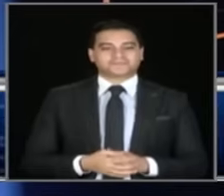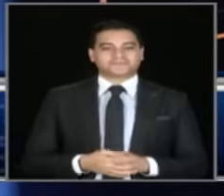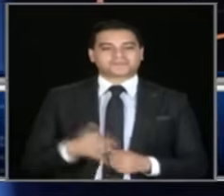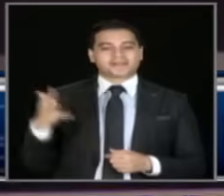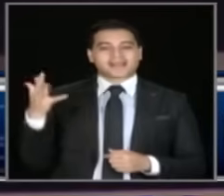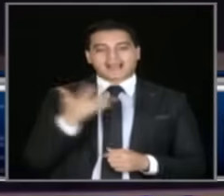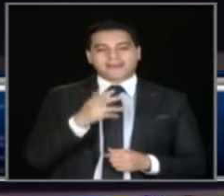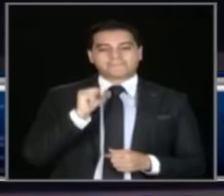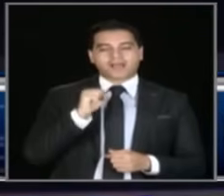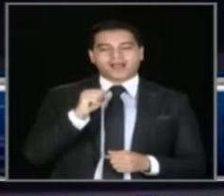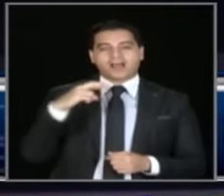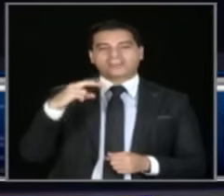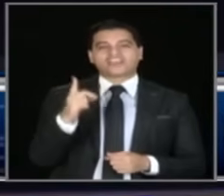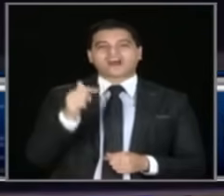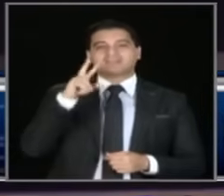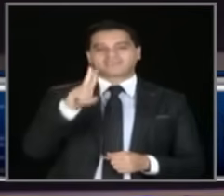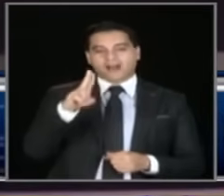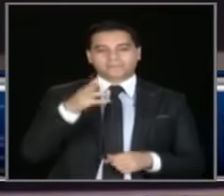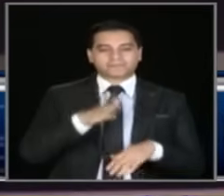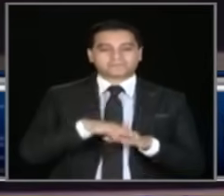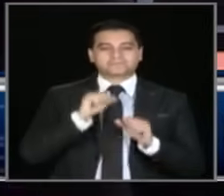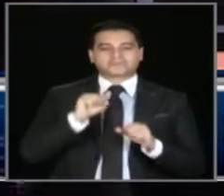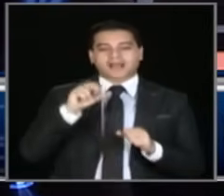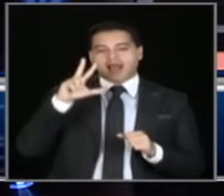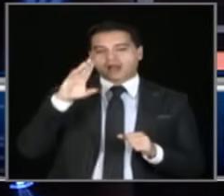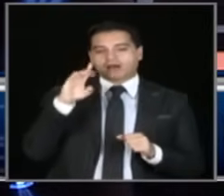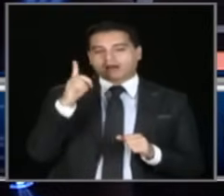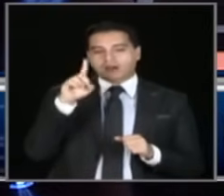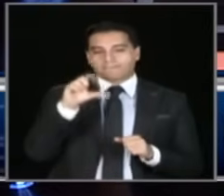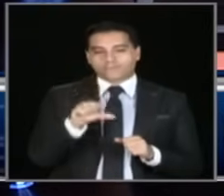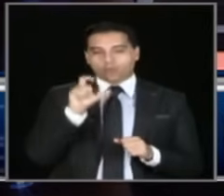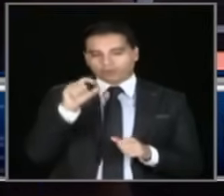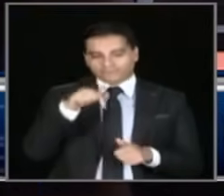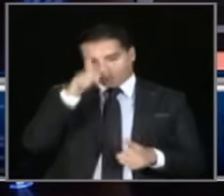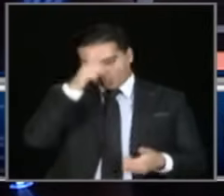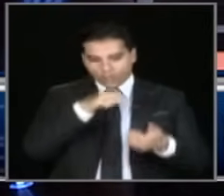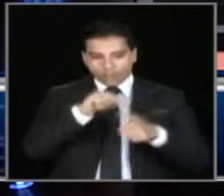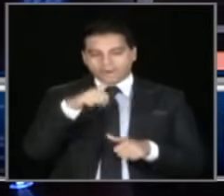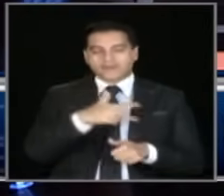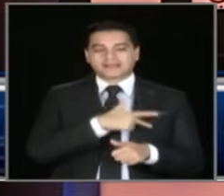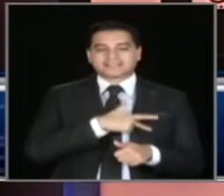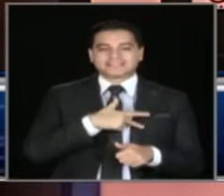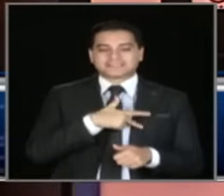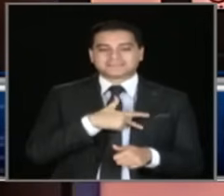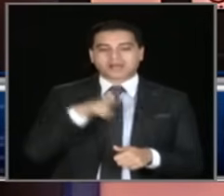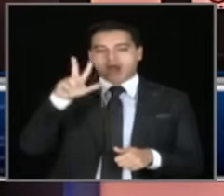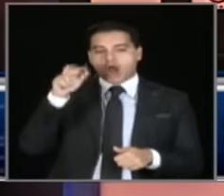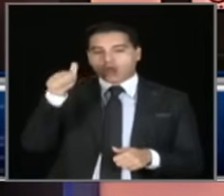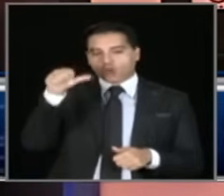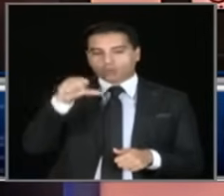كم عدد ذرات الكربون في الصيغة الكيميائية لمركب